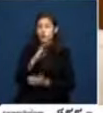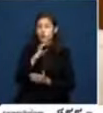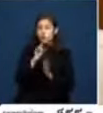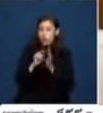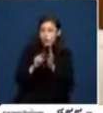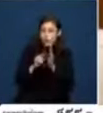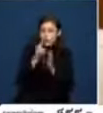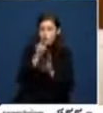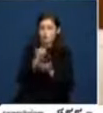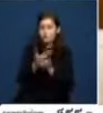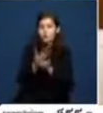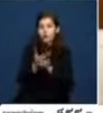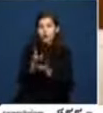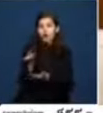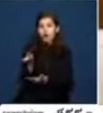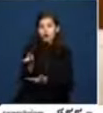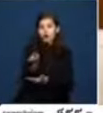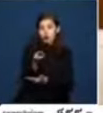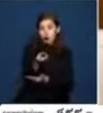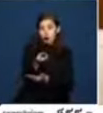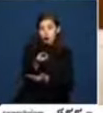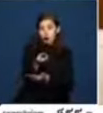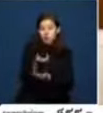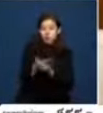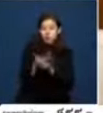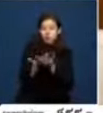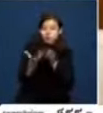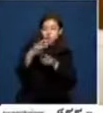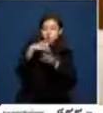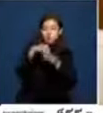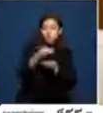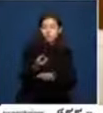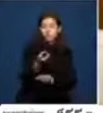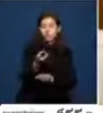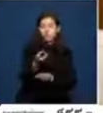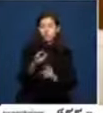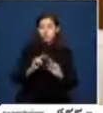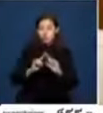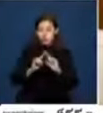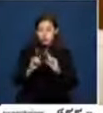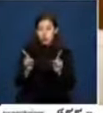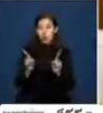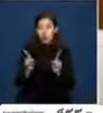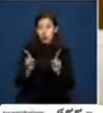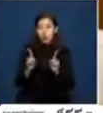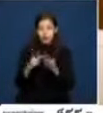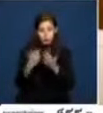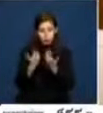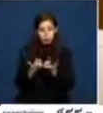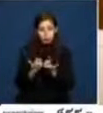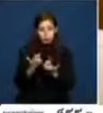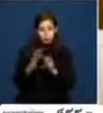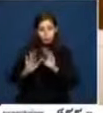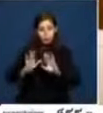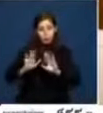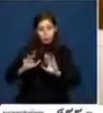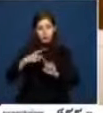มีจำนวนผู้โดยสารเพิ่มขึ้นแต่จากข้อมูลล่าสุดเพียงแค่ไม่ถึง 3